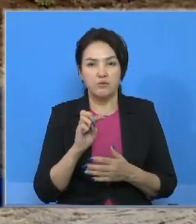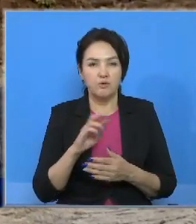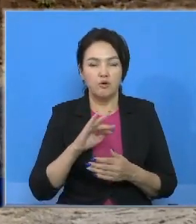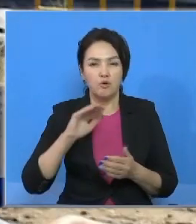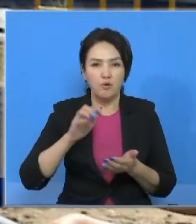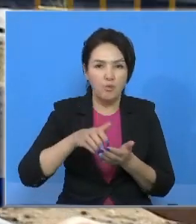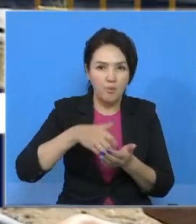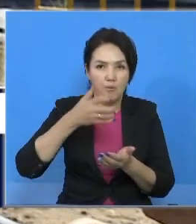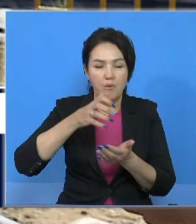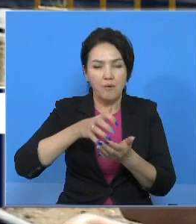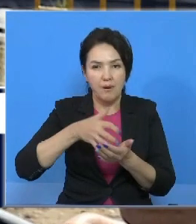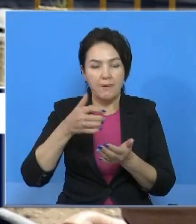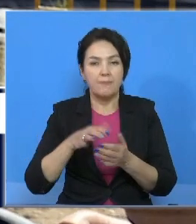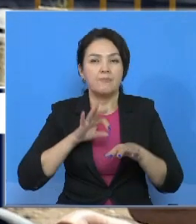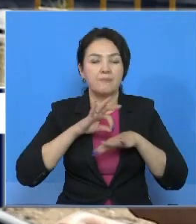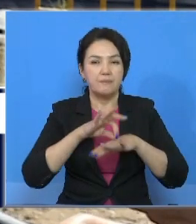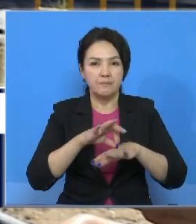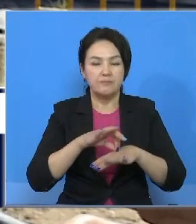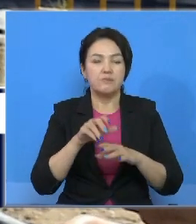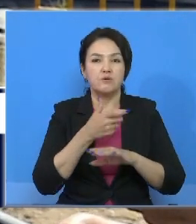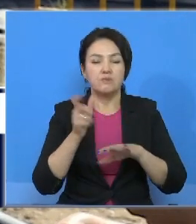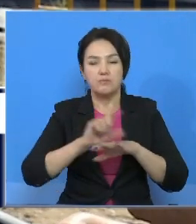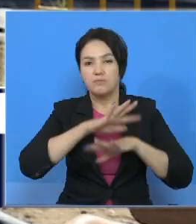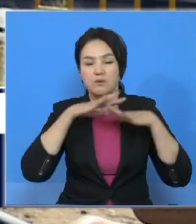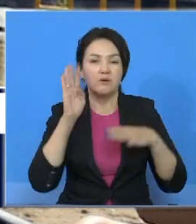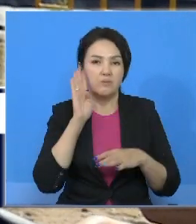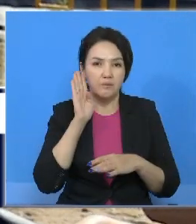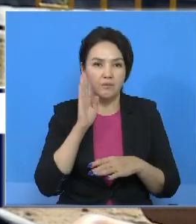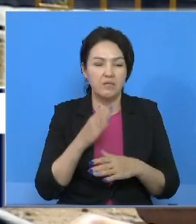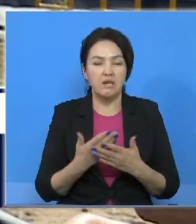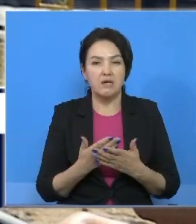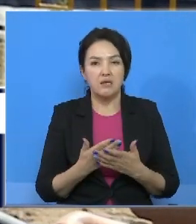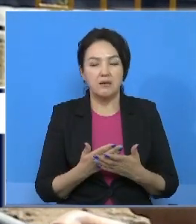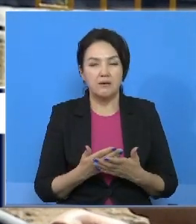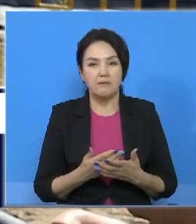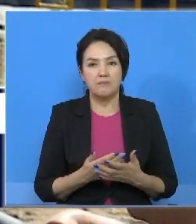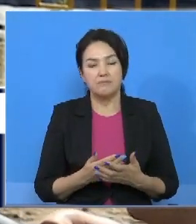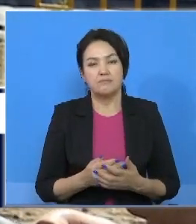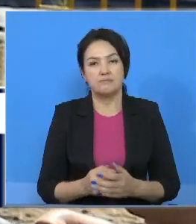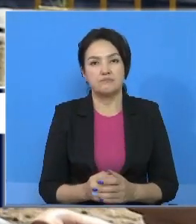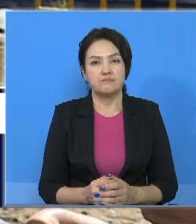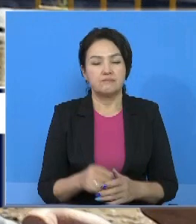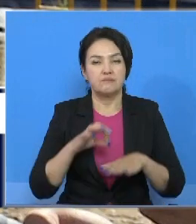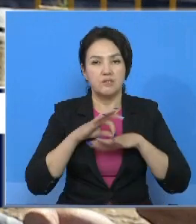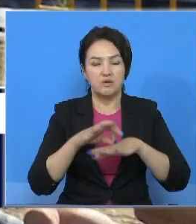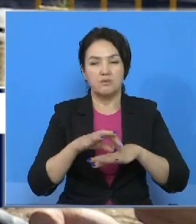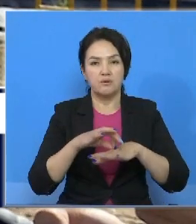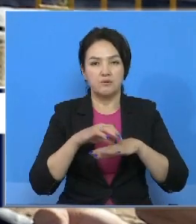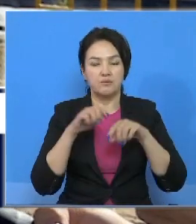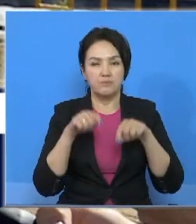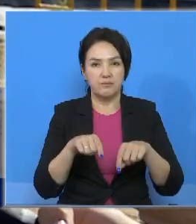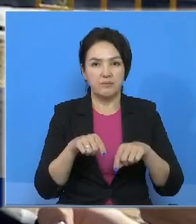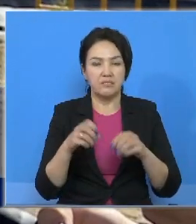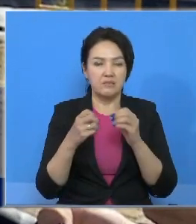ковш. Через ков проходило очень много воды. Практически прошло